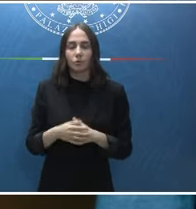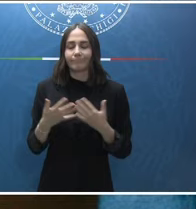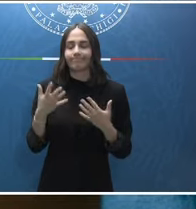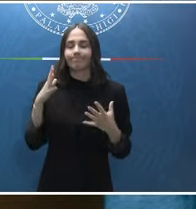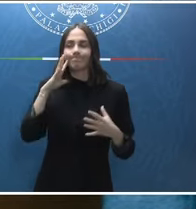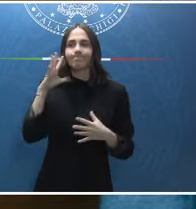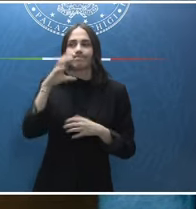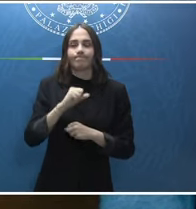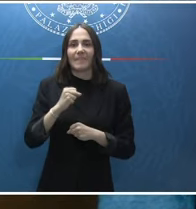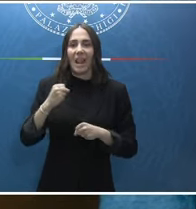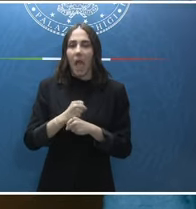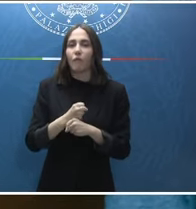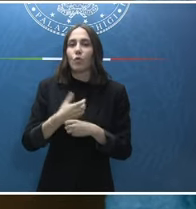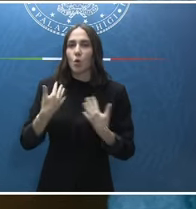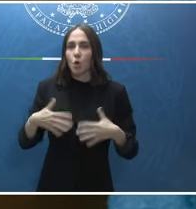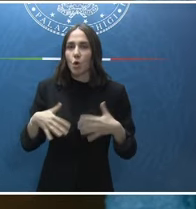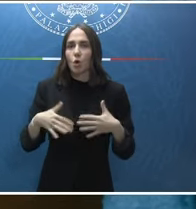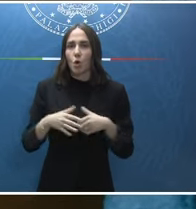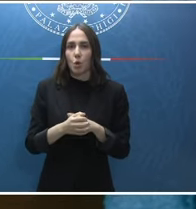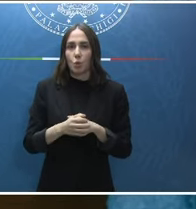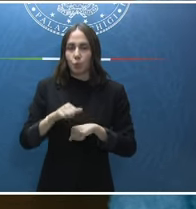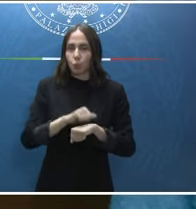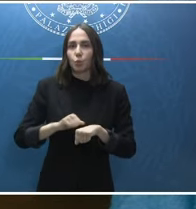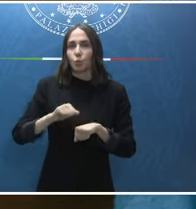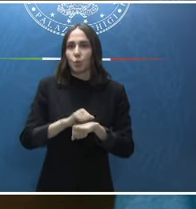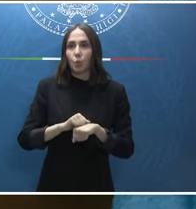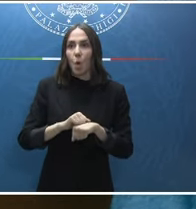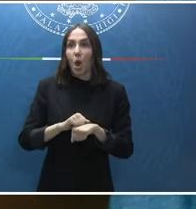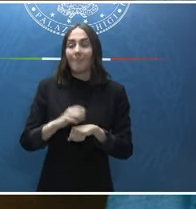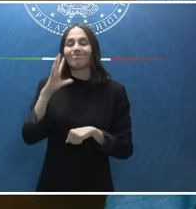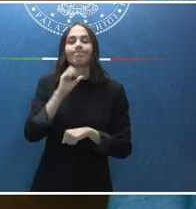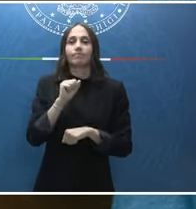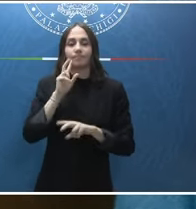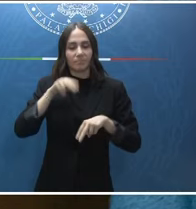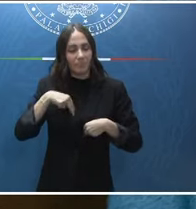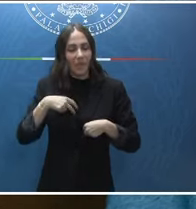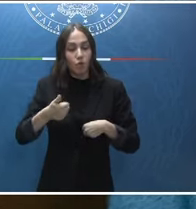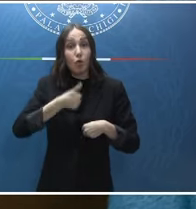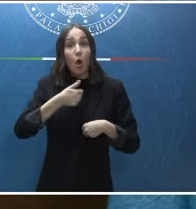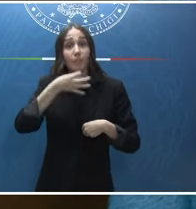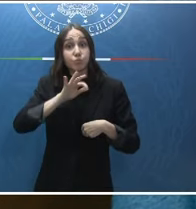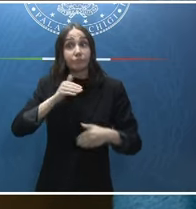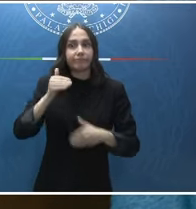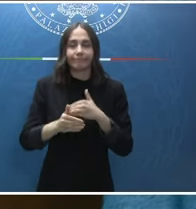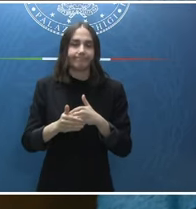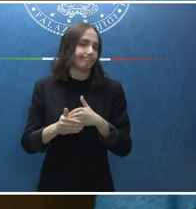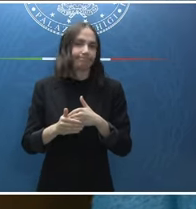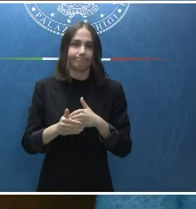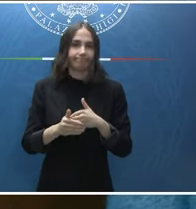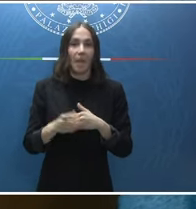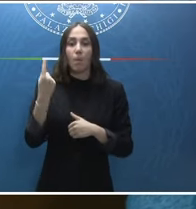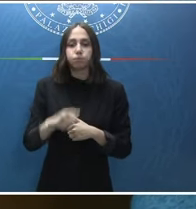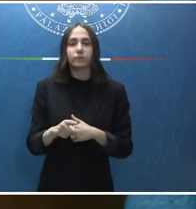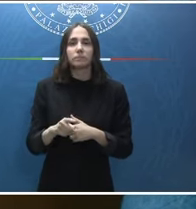un lavoro molto più profondo, ma soprattutto che da soli non ce l'avremmo mai potuta fare. Approdammo così in